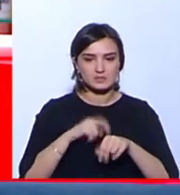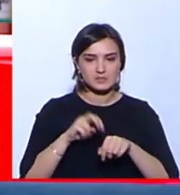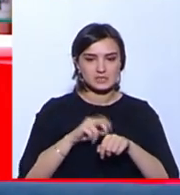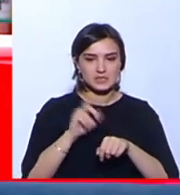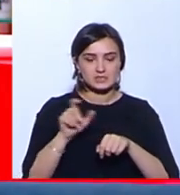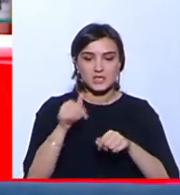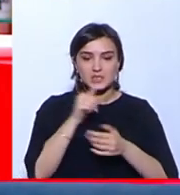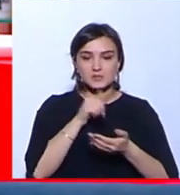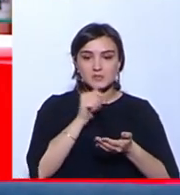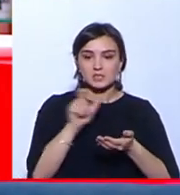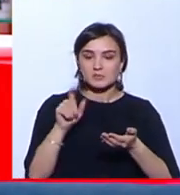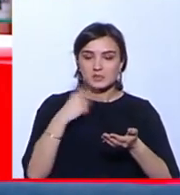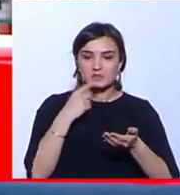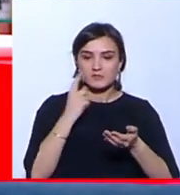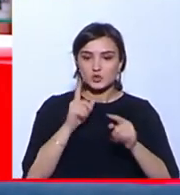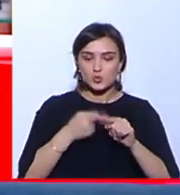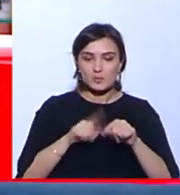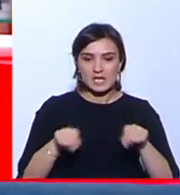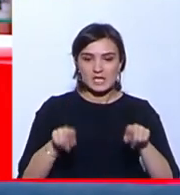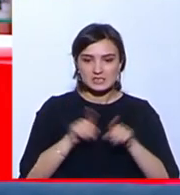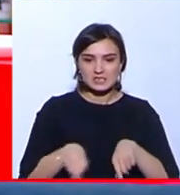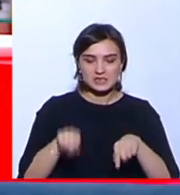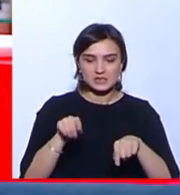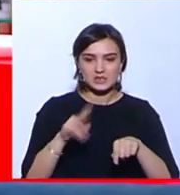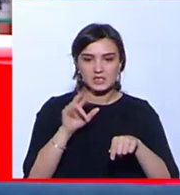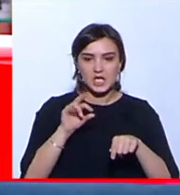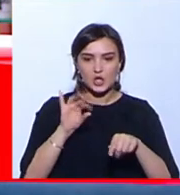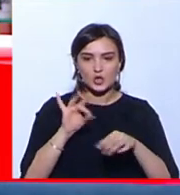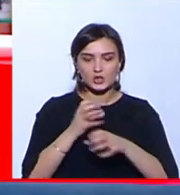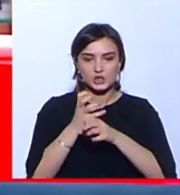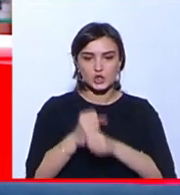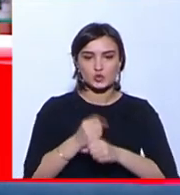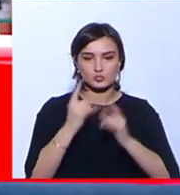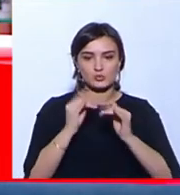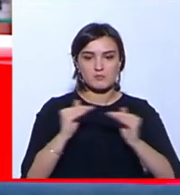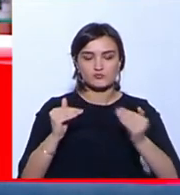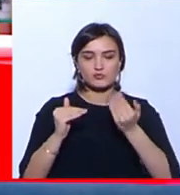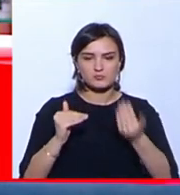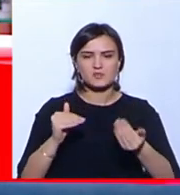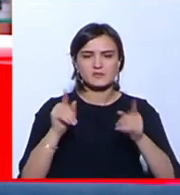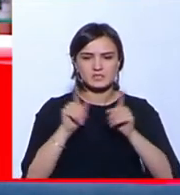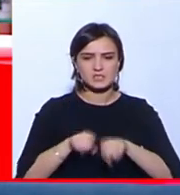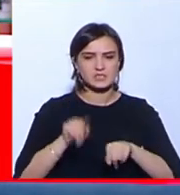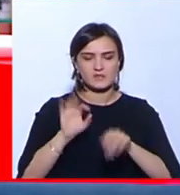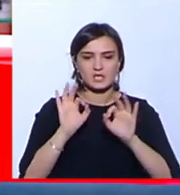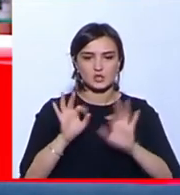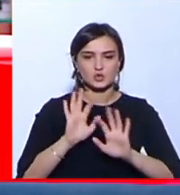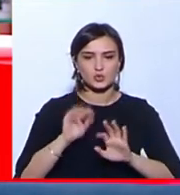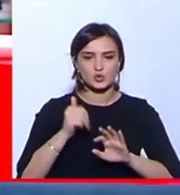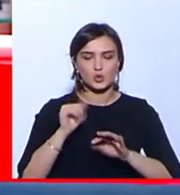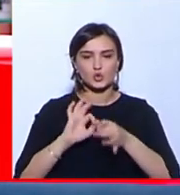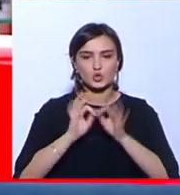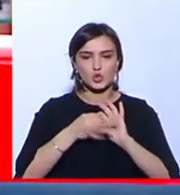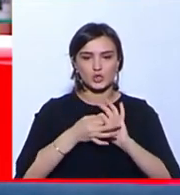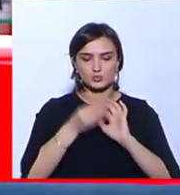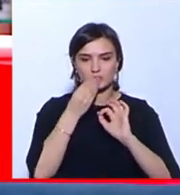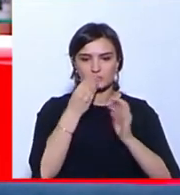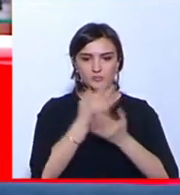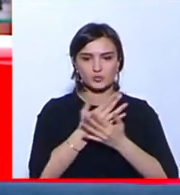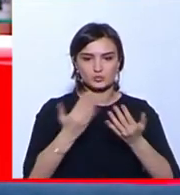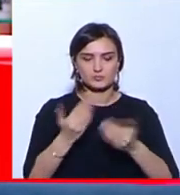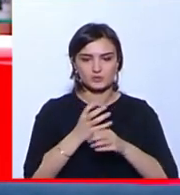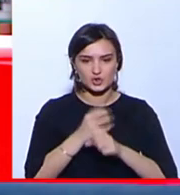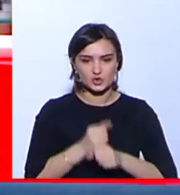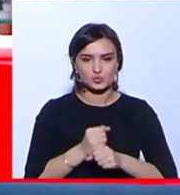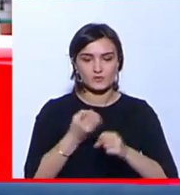სპეციალისტებმა. ექსპერტებმა თქვეს, რომ ასეთი უკიდურესი კალორიული შეზღუდვა ამ ბავშვებისთვის ისევე გაუმართლებელია, როგორც კონკრეტული საკვები პროდუქტების